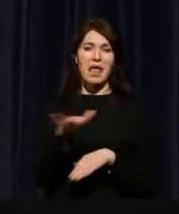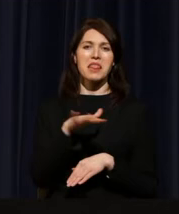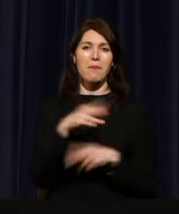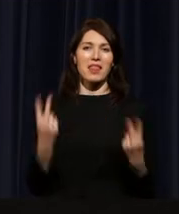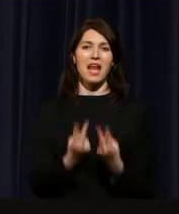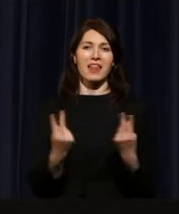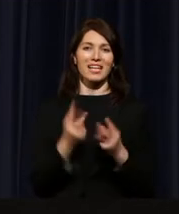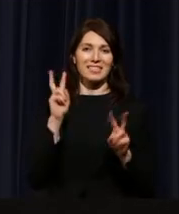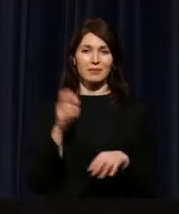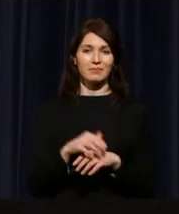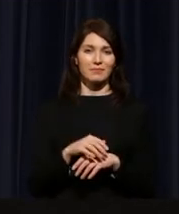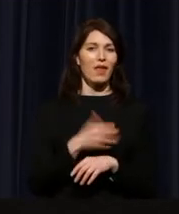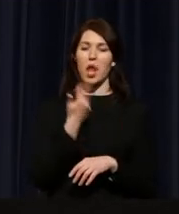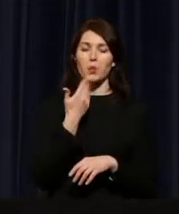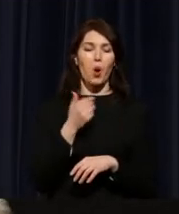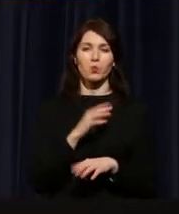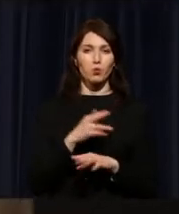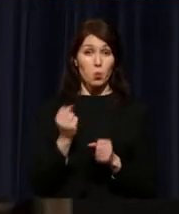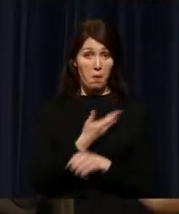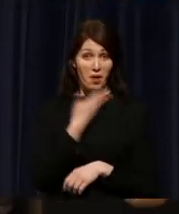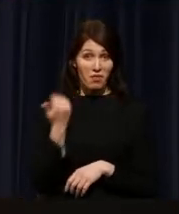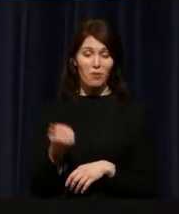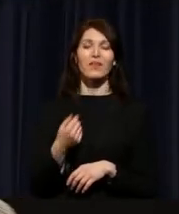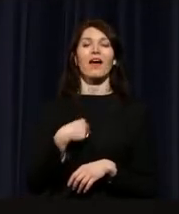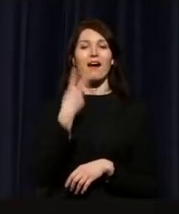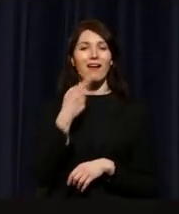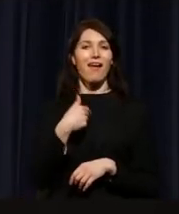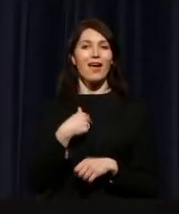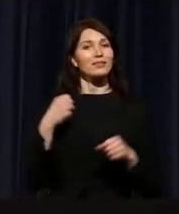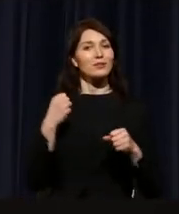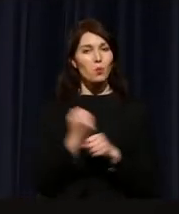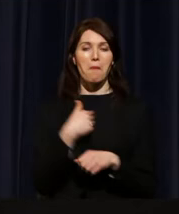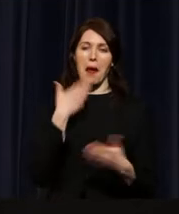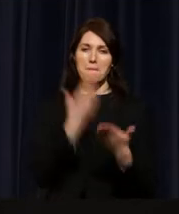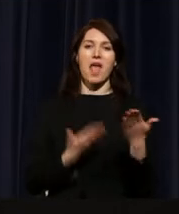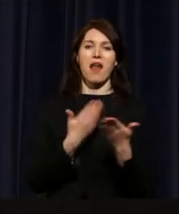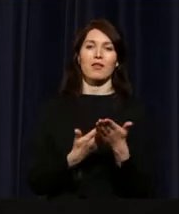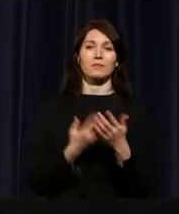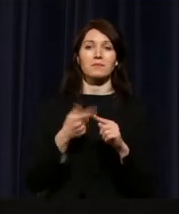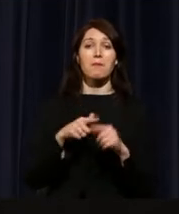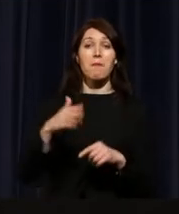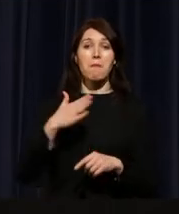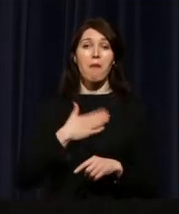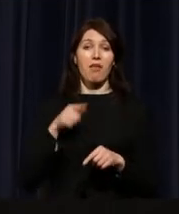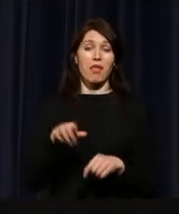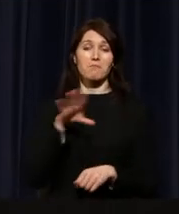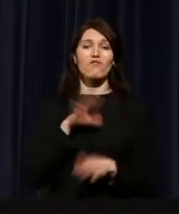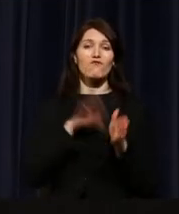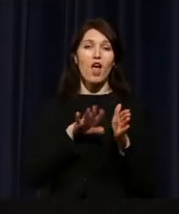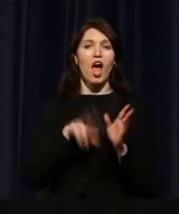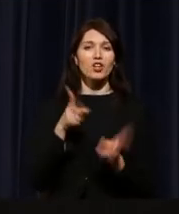tradīcijas, vai ne? Nē, nu, nav. Nav? Ne. Tomēr nav? Jo redzēs, piemēram, esmu tam pierādījums, jo man tas bija vienkārši